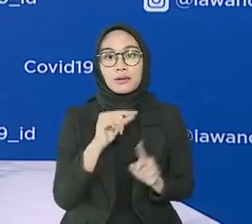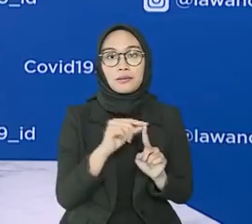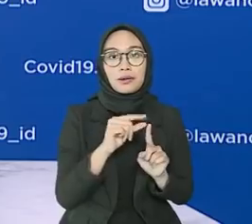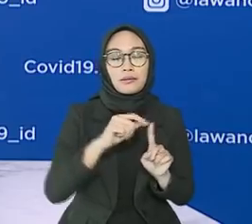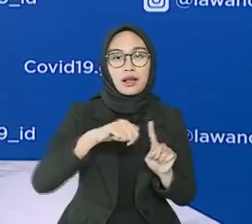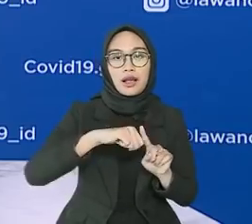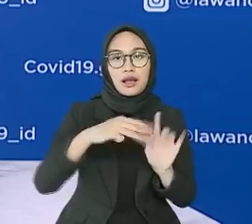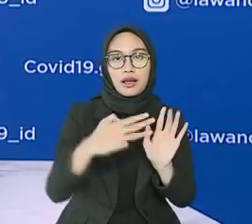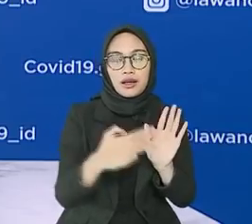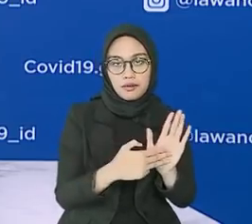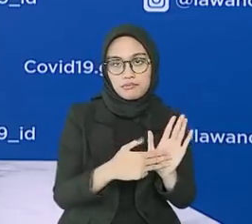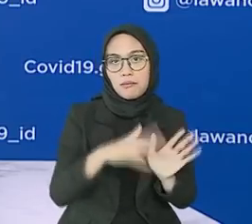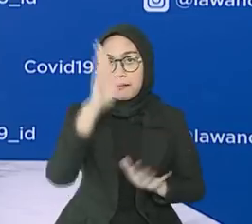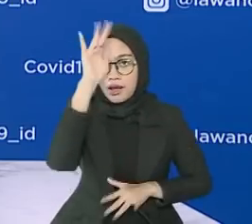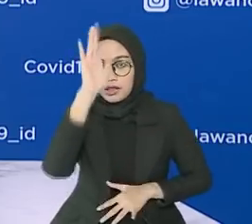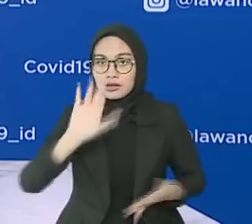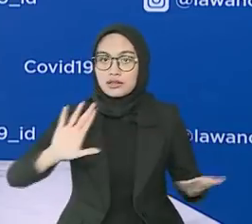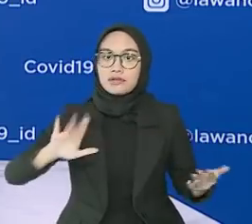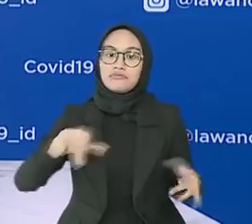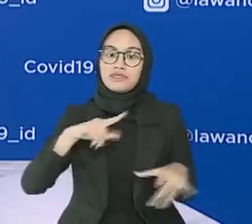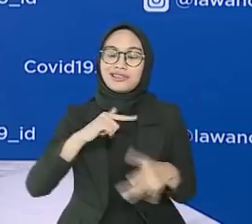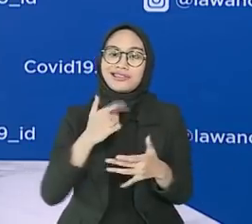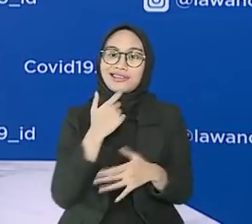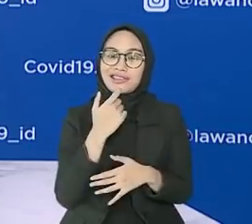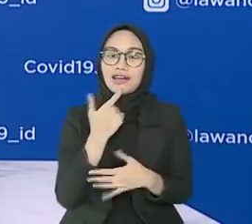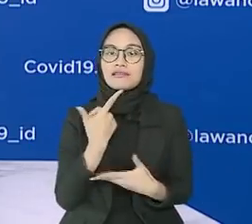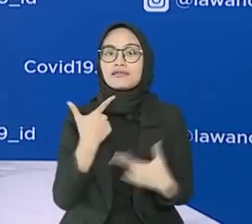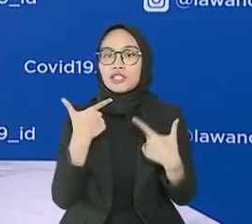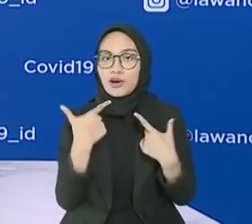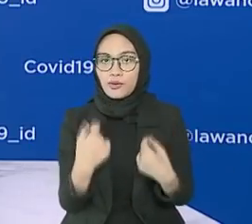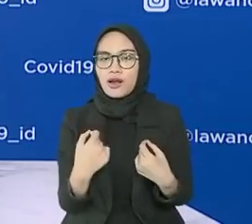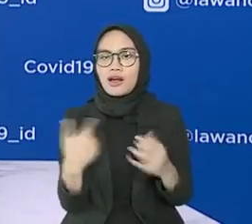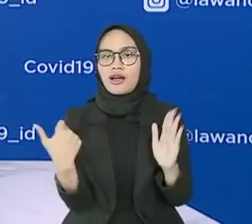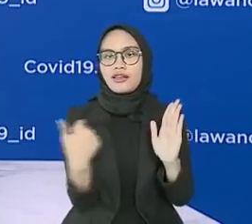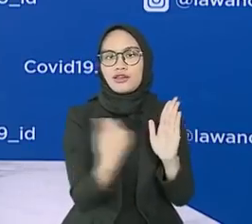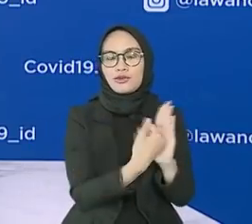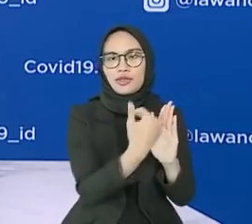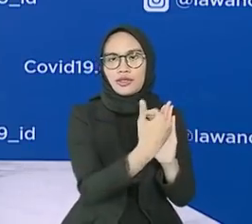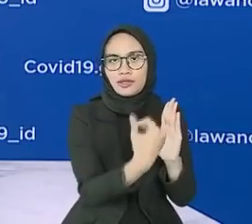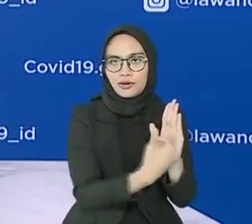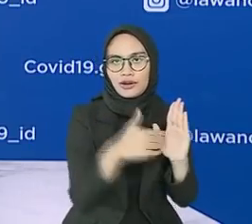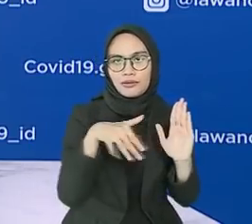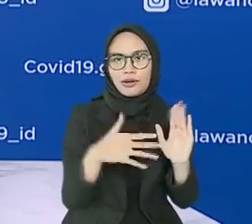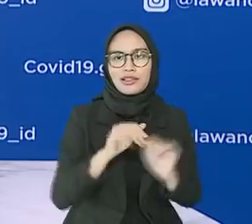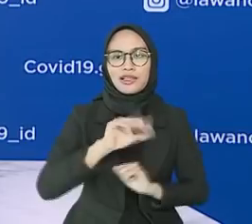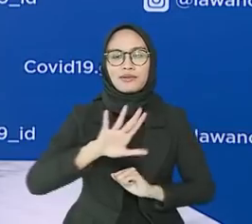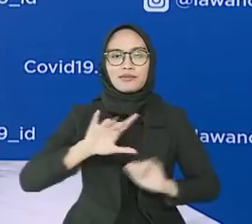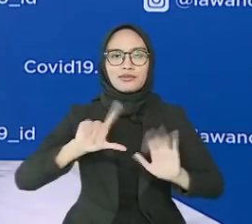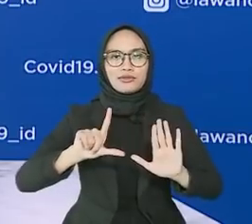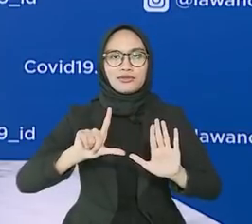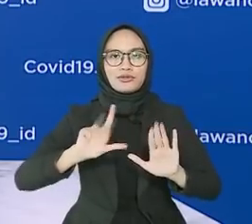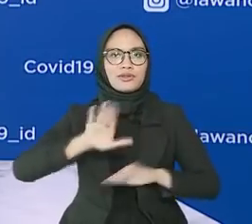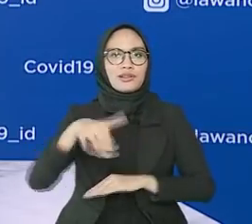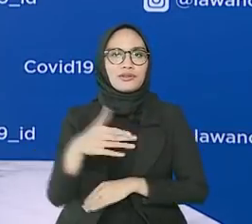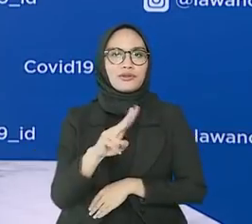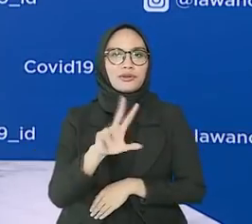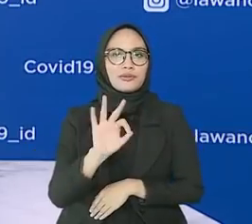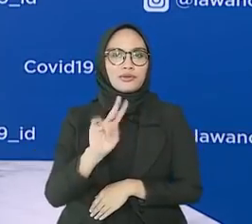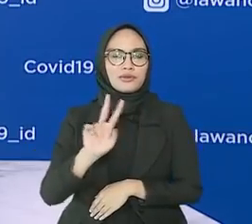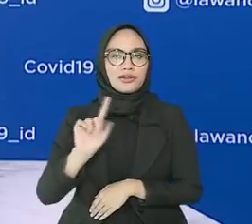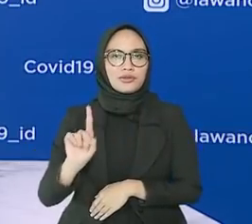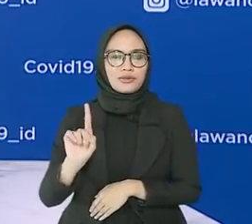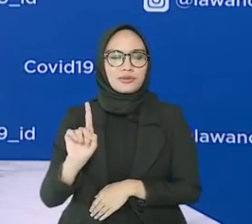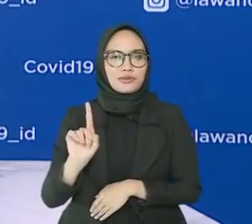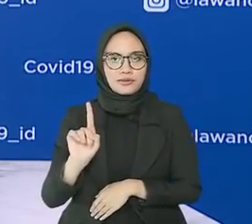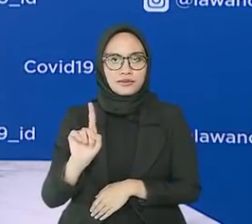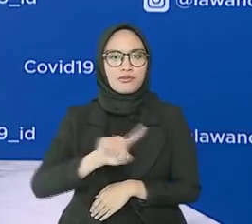PPKM Jawa Bali saat ini masih mengacu kepada Instruksi Mendagri nomor 57 tahun 2021 yang berlaku